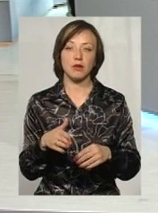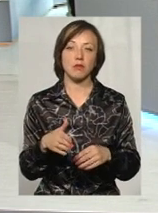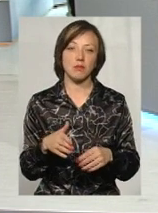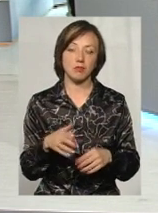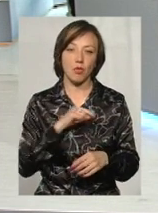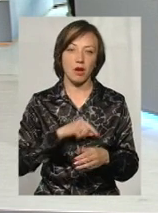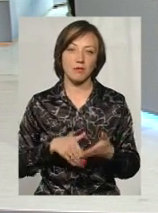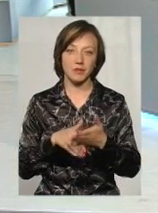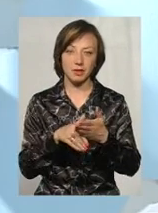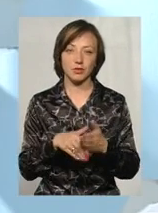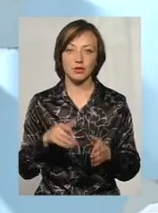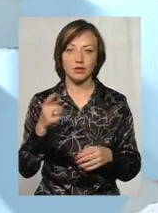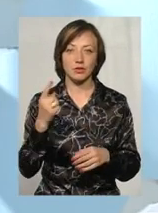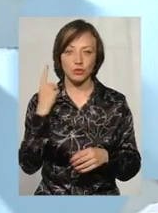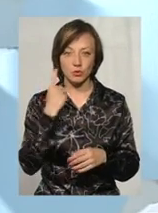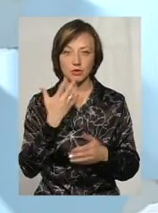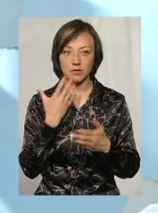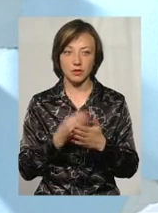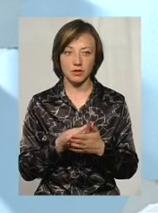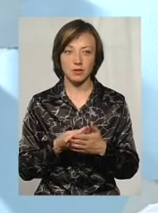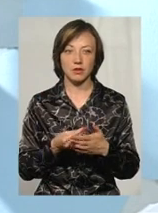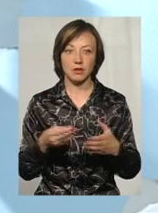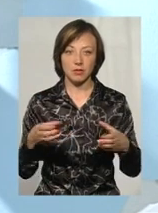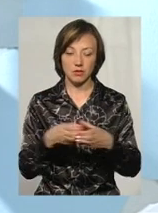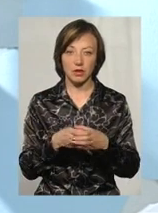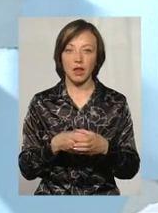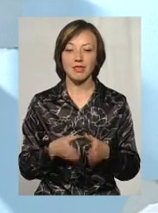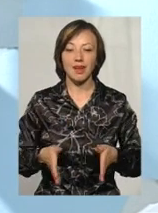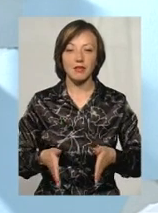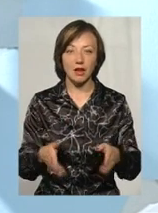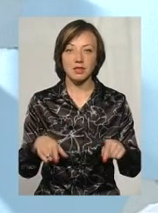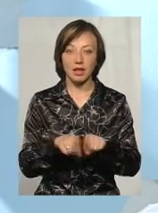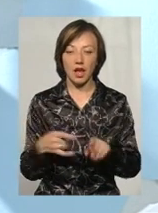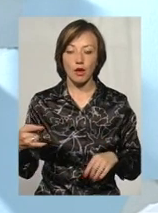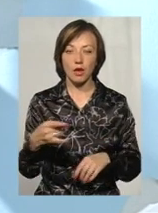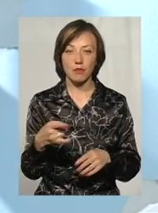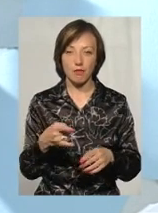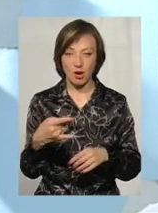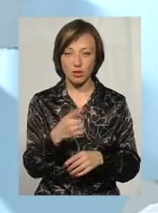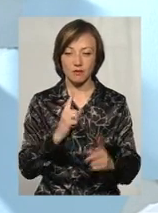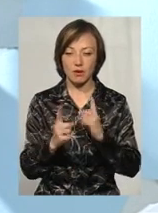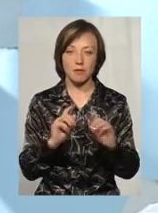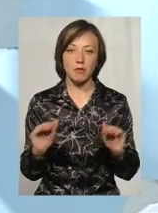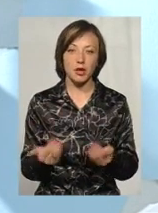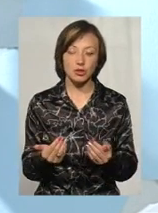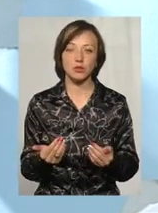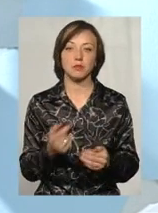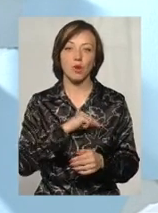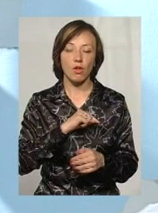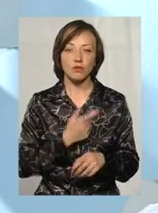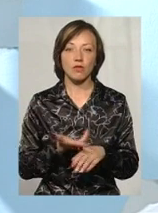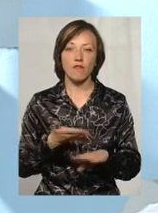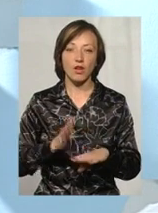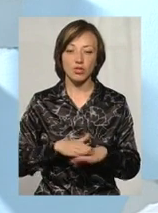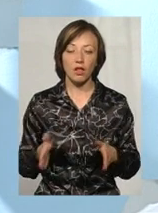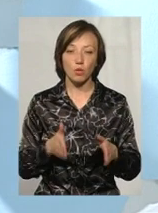моральна підтримка. Ти чуєш цю підтримку своєї дійсно родини. На трасі таких екіпажів набагато менше. Тому психологічно набагато важче працювати на